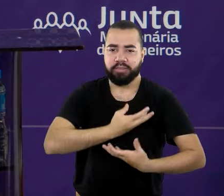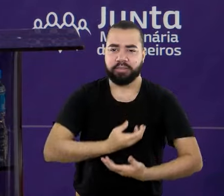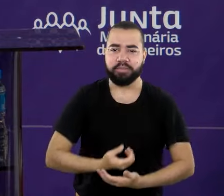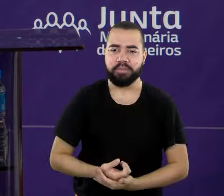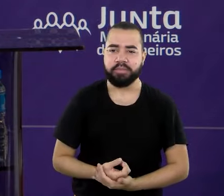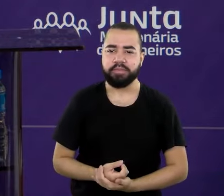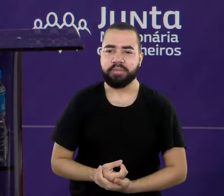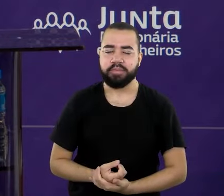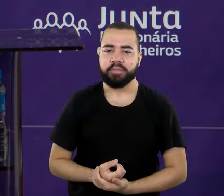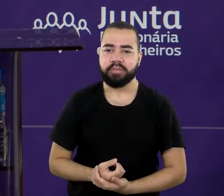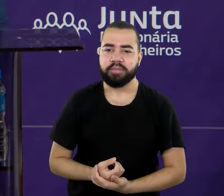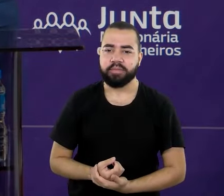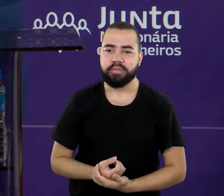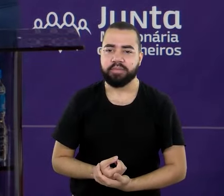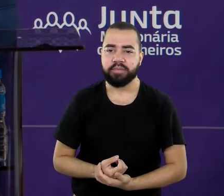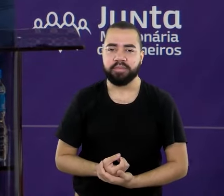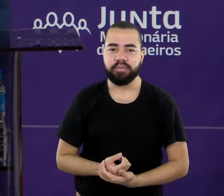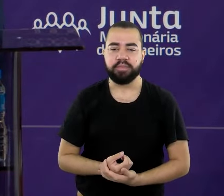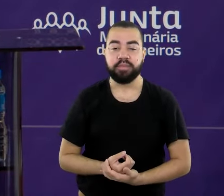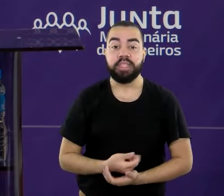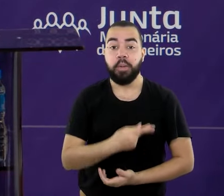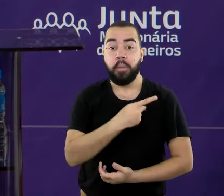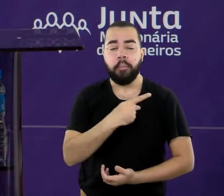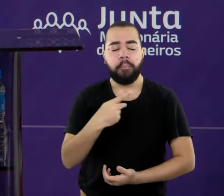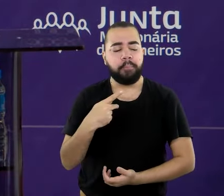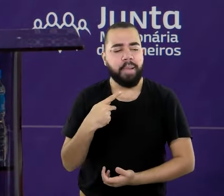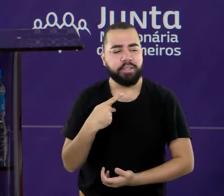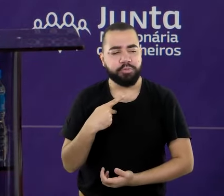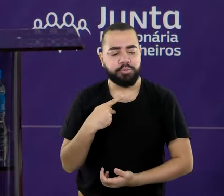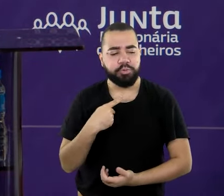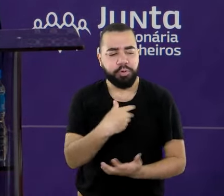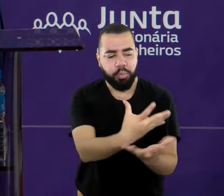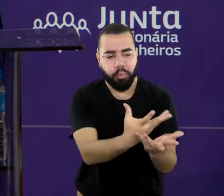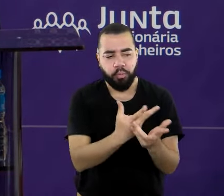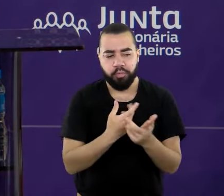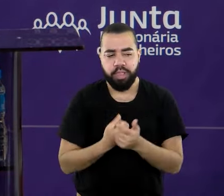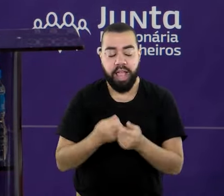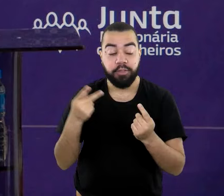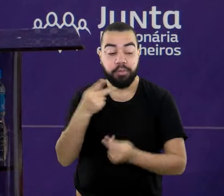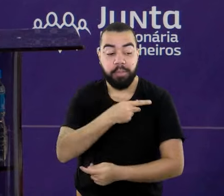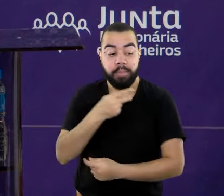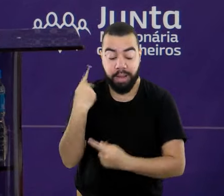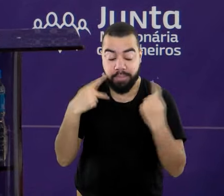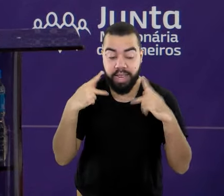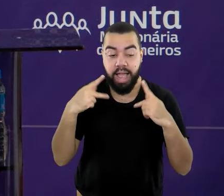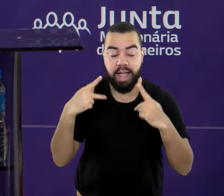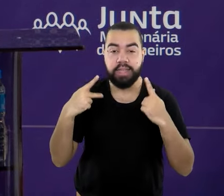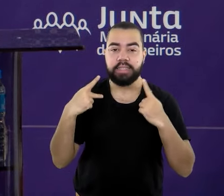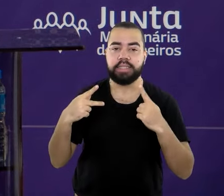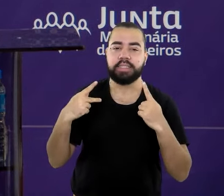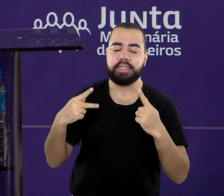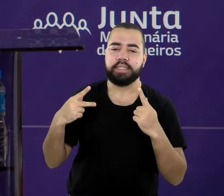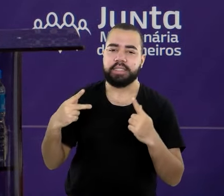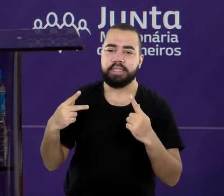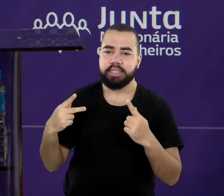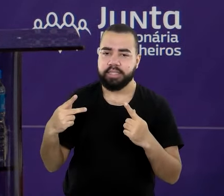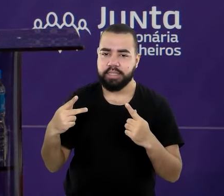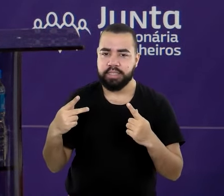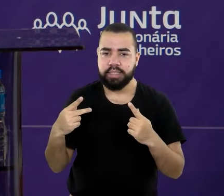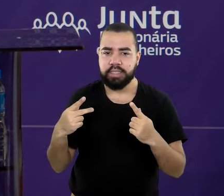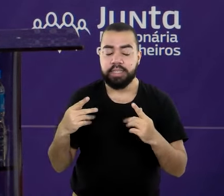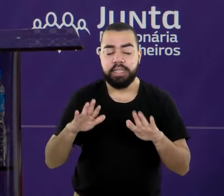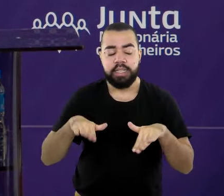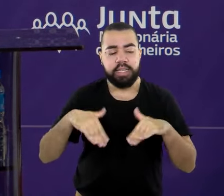어떤 목사님이 설교 초청을 받았답니다. Um pastor foi convidado para pregar. 그런데 그 초청한 곳은 바로